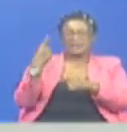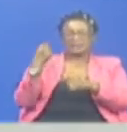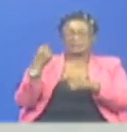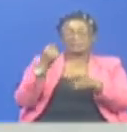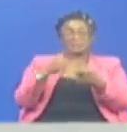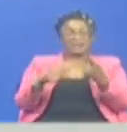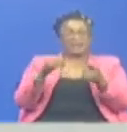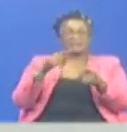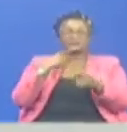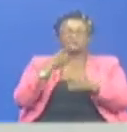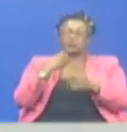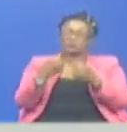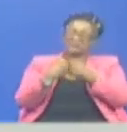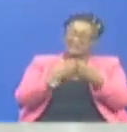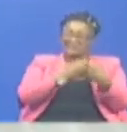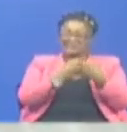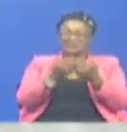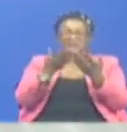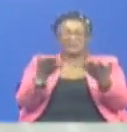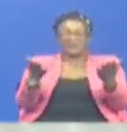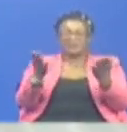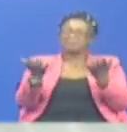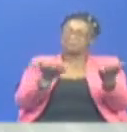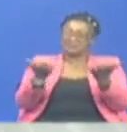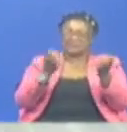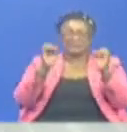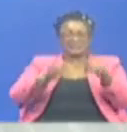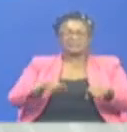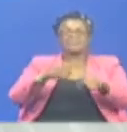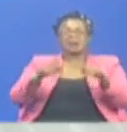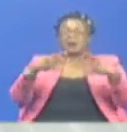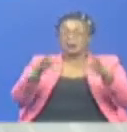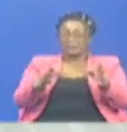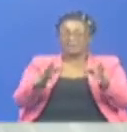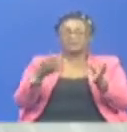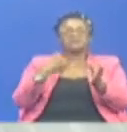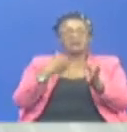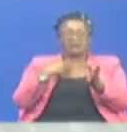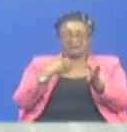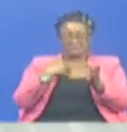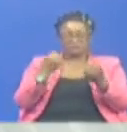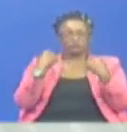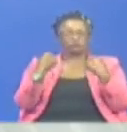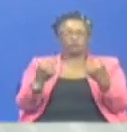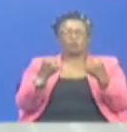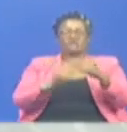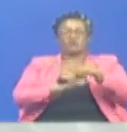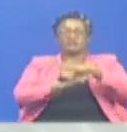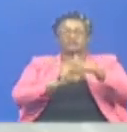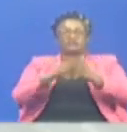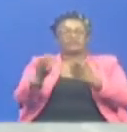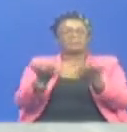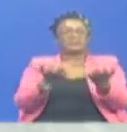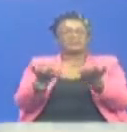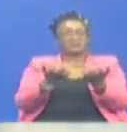japo kuna changamoto katika mazingira ya kibiashara, kampuni hii ingali na misingi thabiti ya kibiashara.